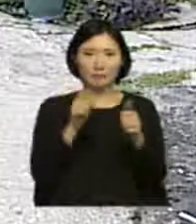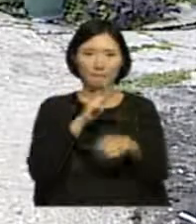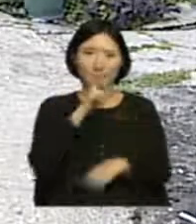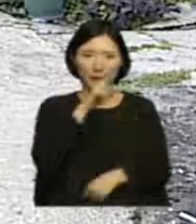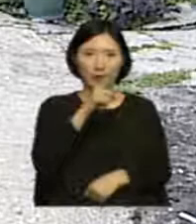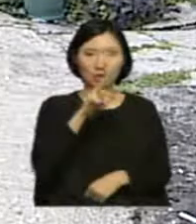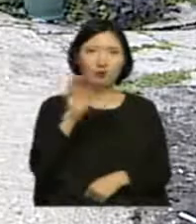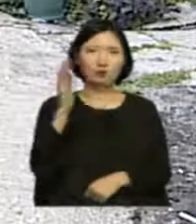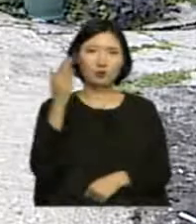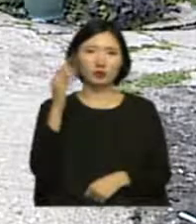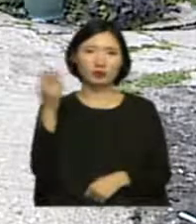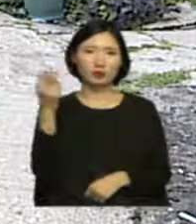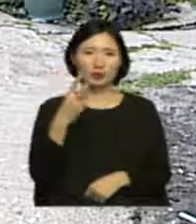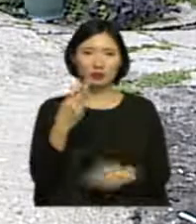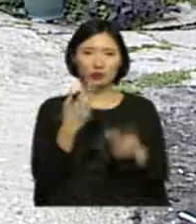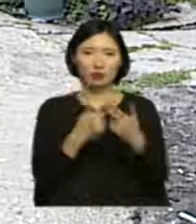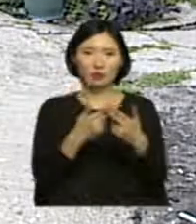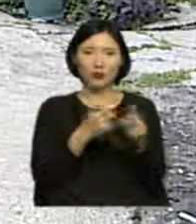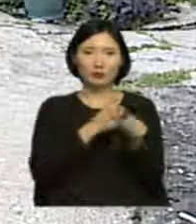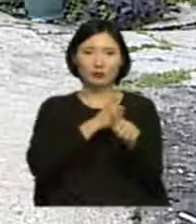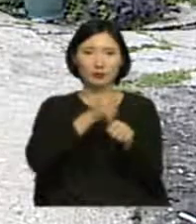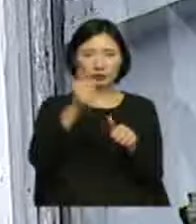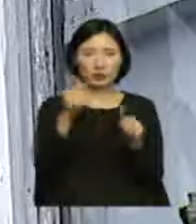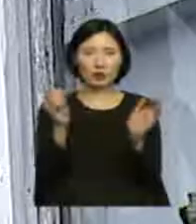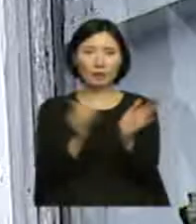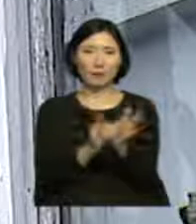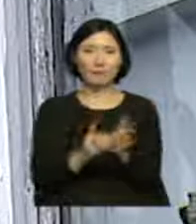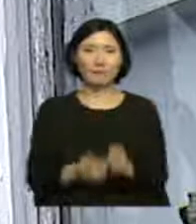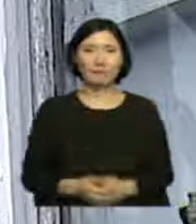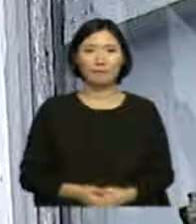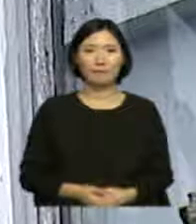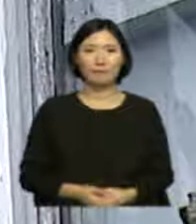서울고등법원은 다시 조합의 승소판결을 내놨습니다